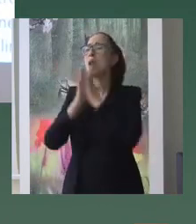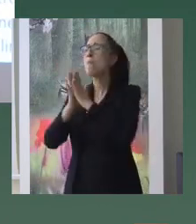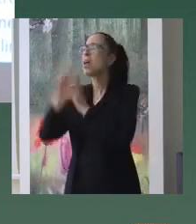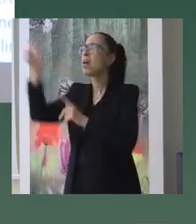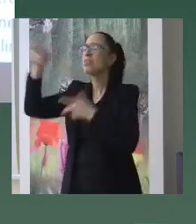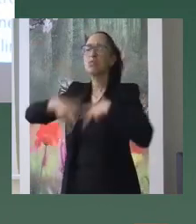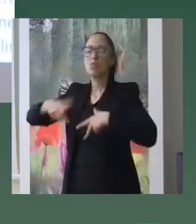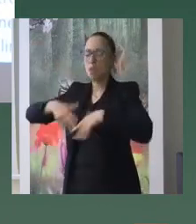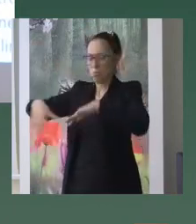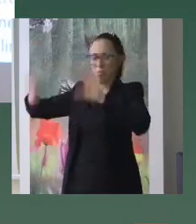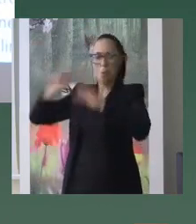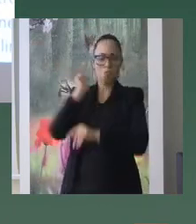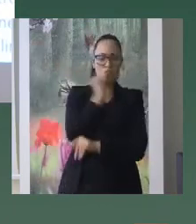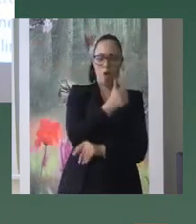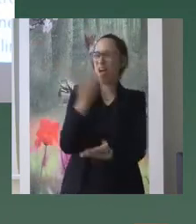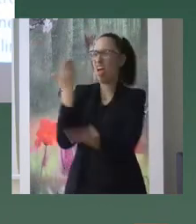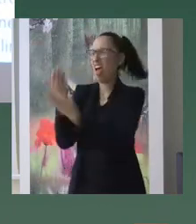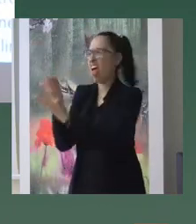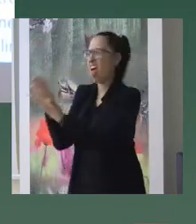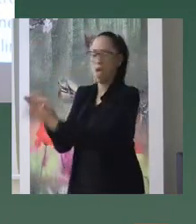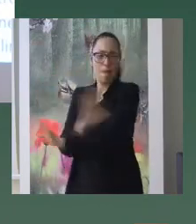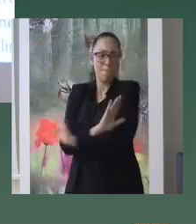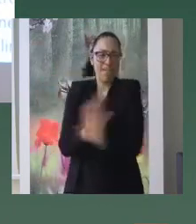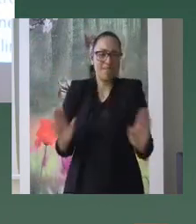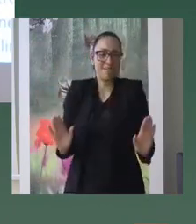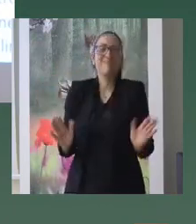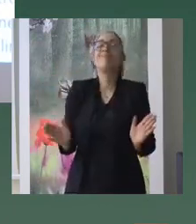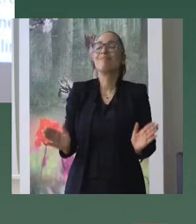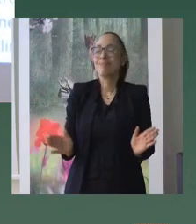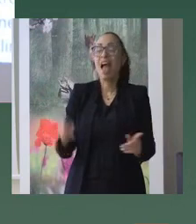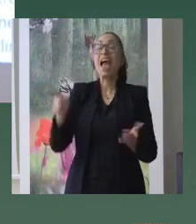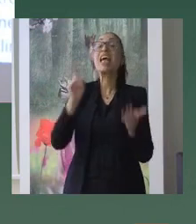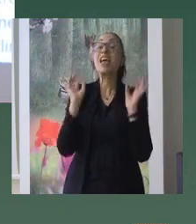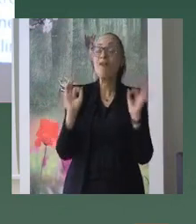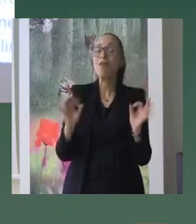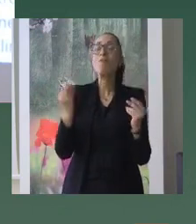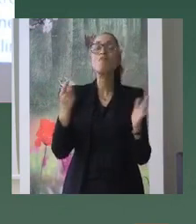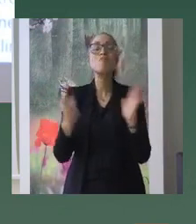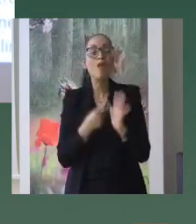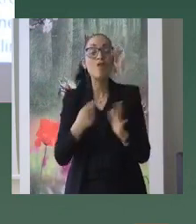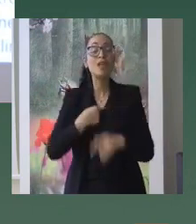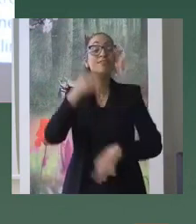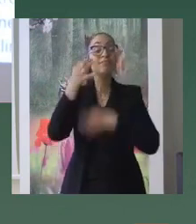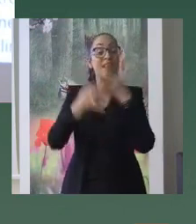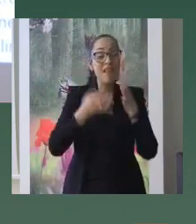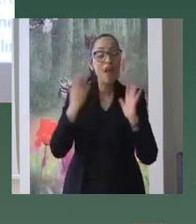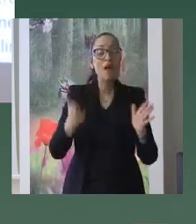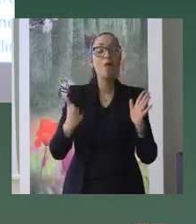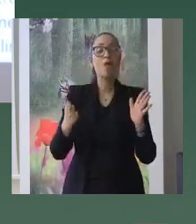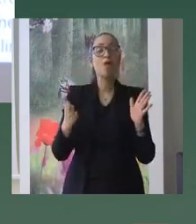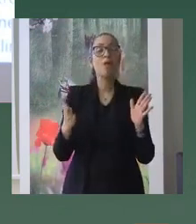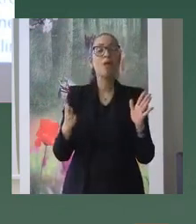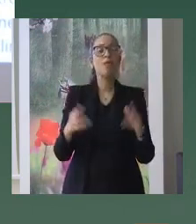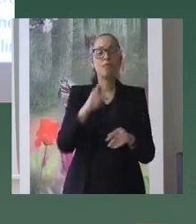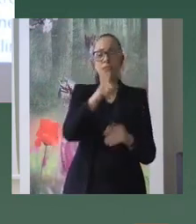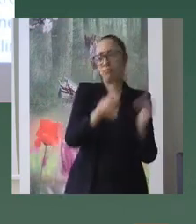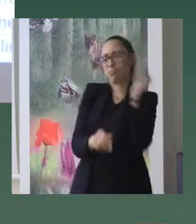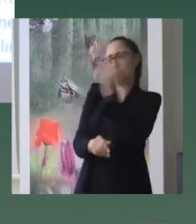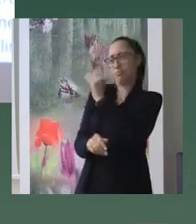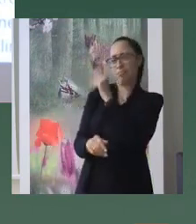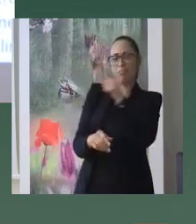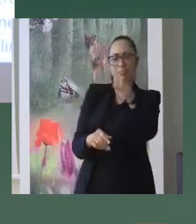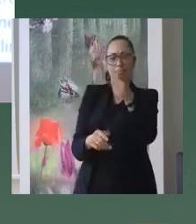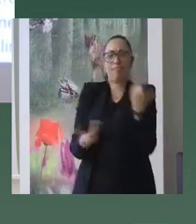κανένα υπουργικό γραφείο. Άρα λοιπόν δεν είναι απλώς. Γι' αυτό πολλές φορές λέω. Τι κάνει